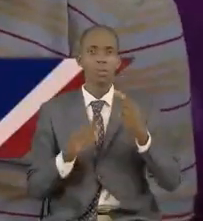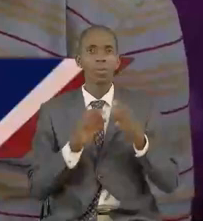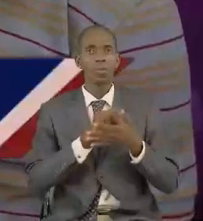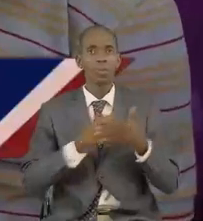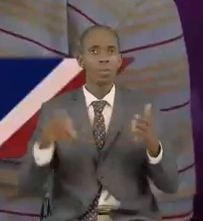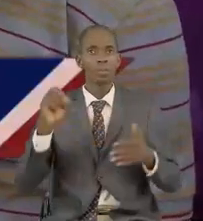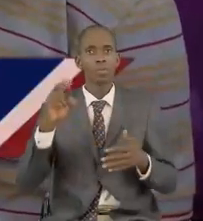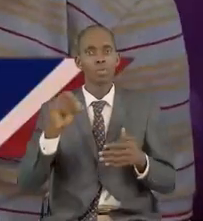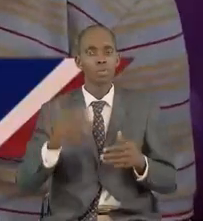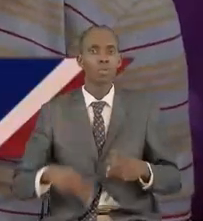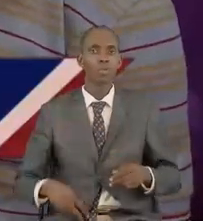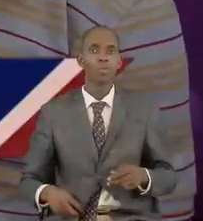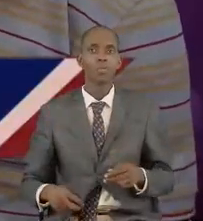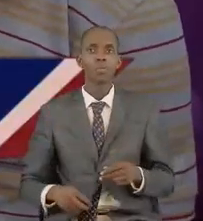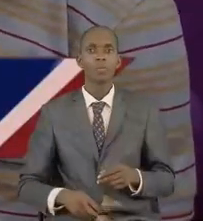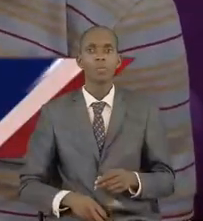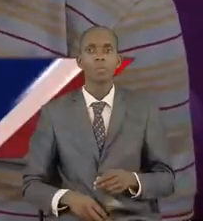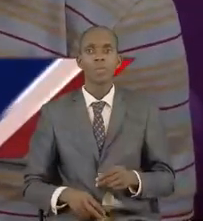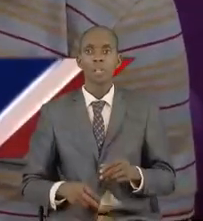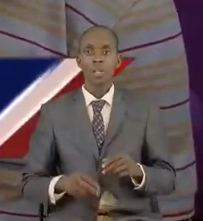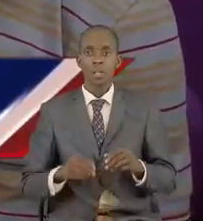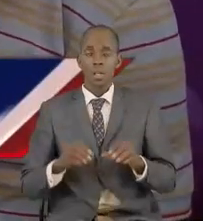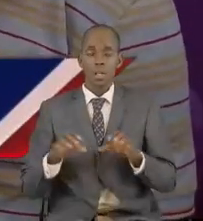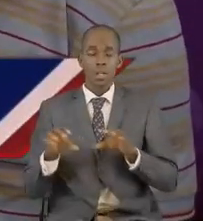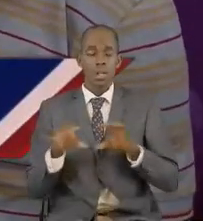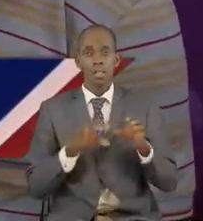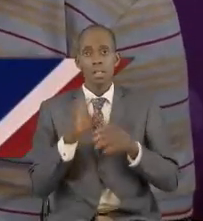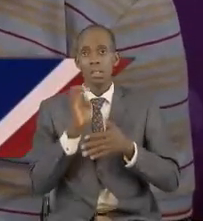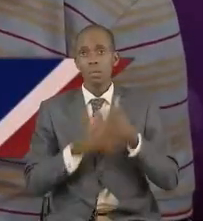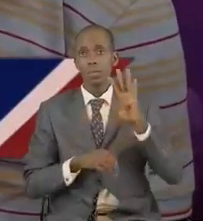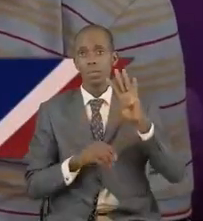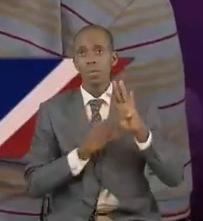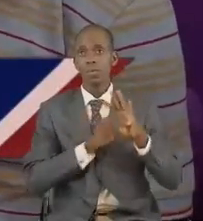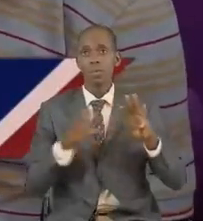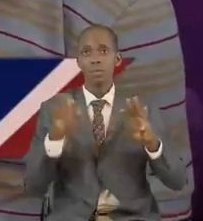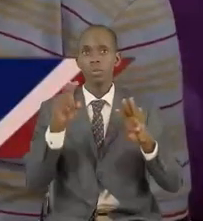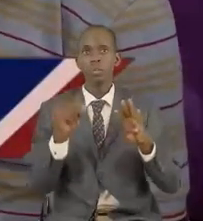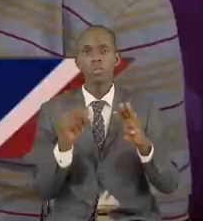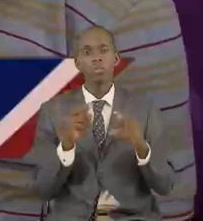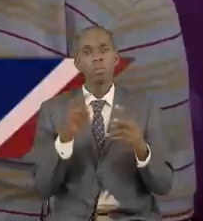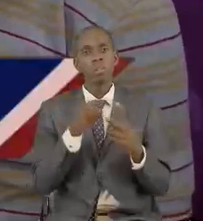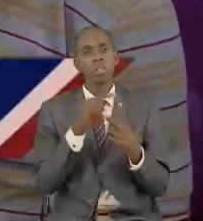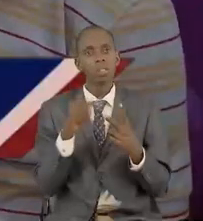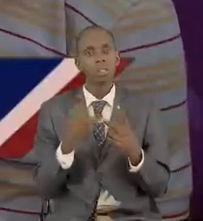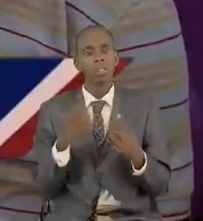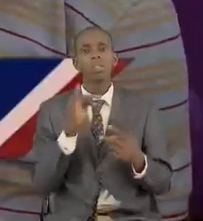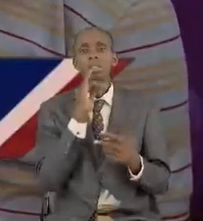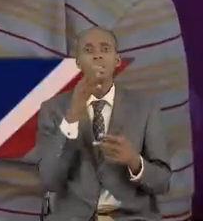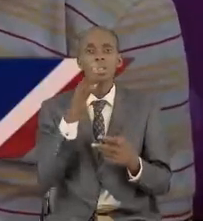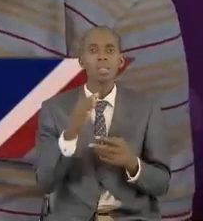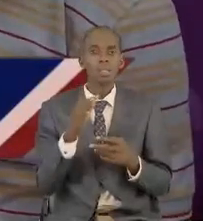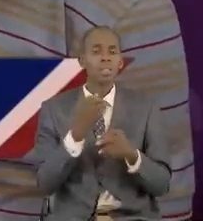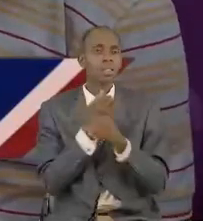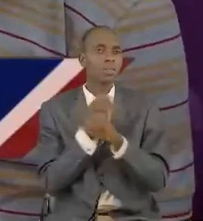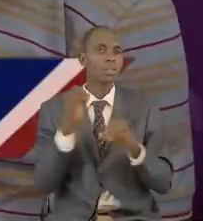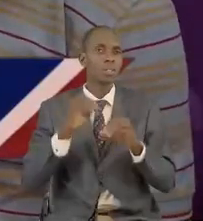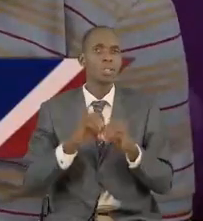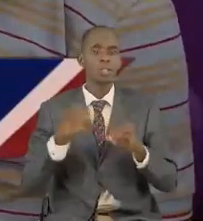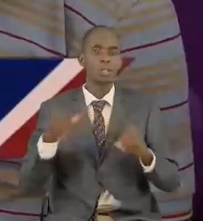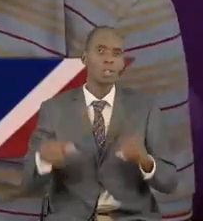actes chapitre 4 verset 12 il n'y a de salut en aucun autre c'est la vérité